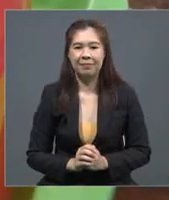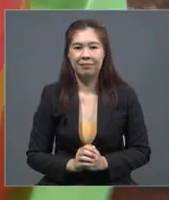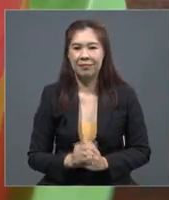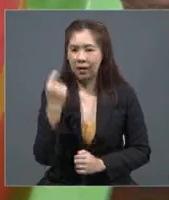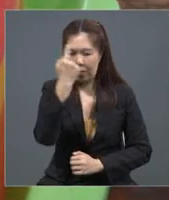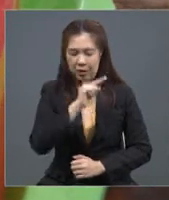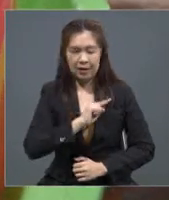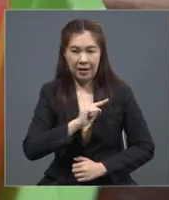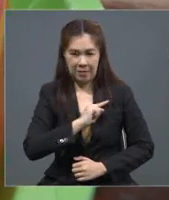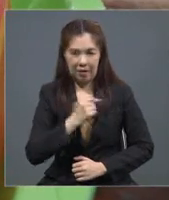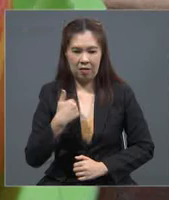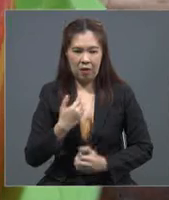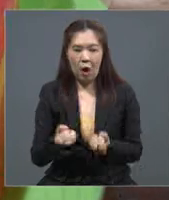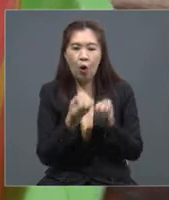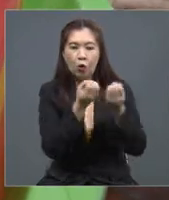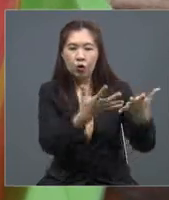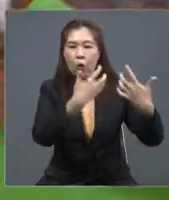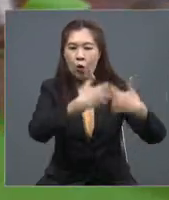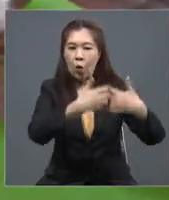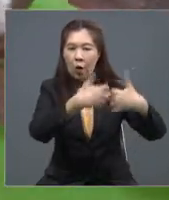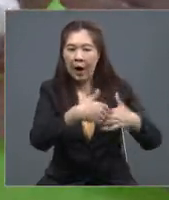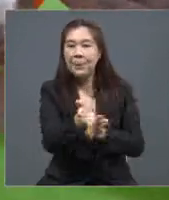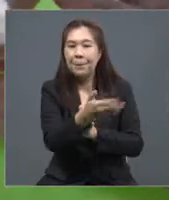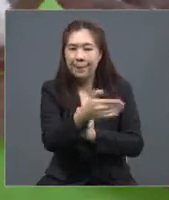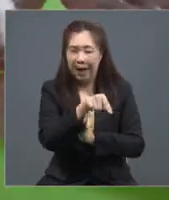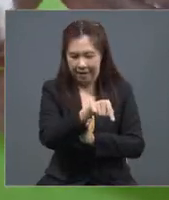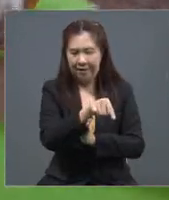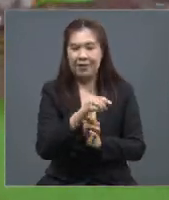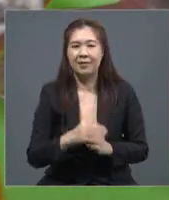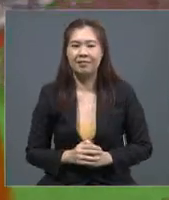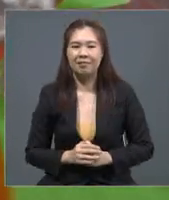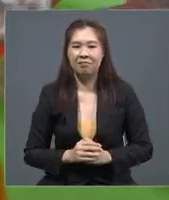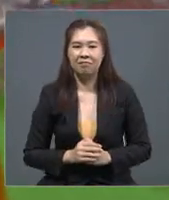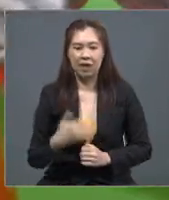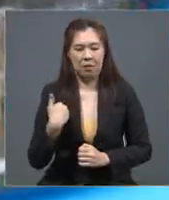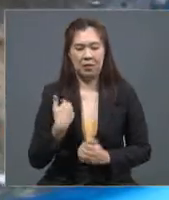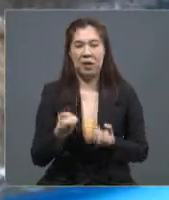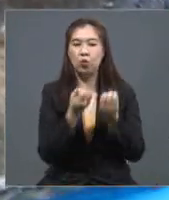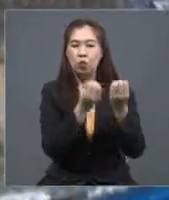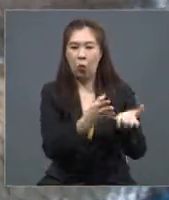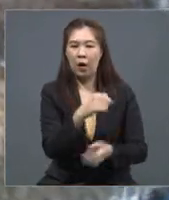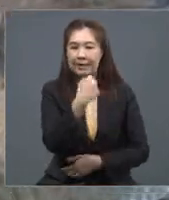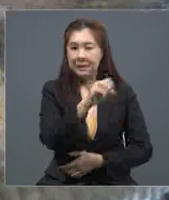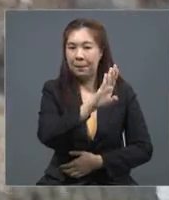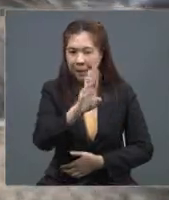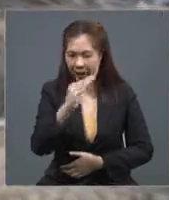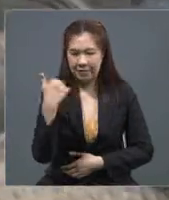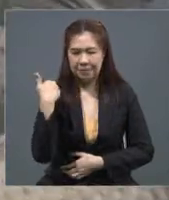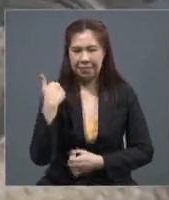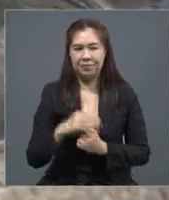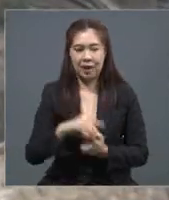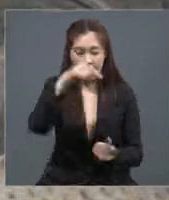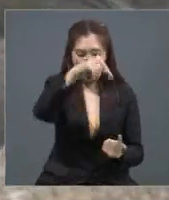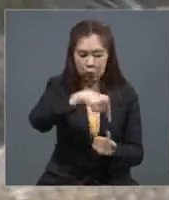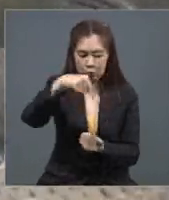รวมส่งขายโรงงานปลาป่นในพื้นที่เพื่อกำจัดเนี่ยนะครับในราคา 10บาทซึ่งจุดรับซื้อมี 5จุดด้วยกันซึ่ง